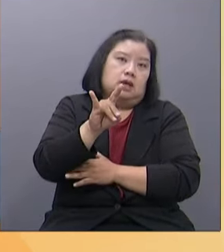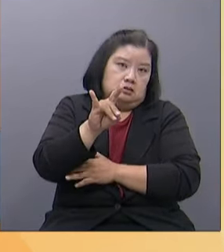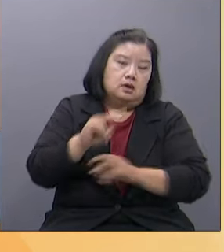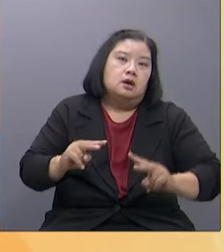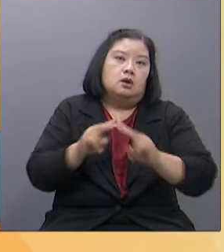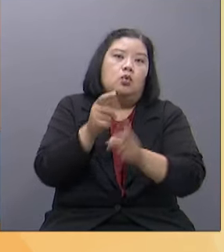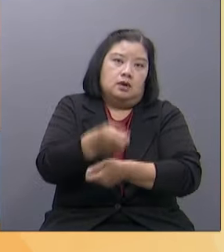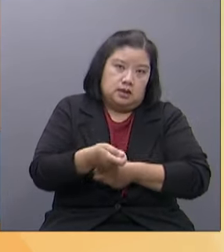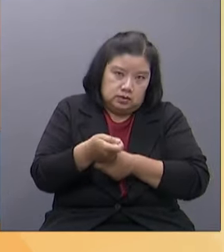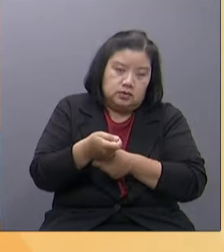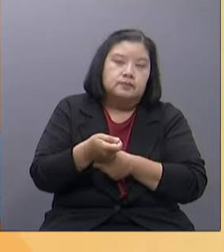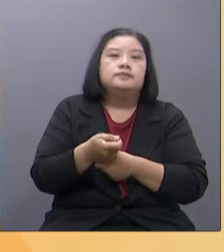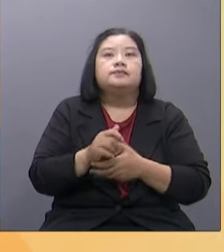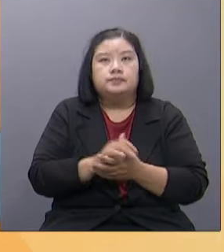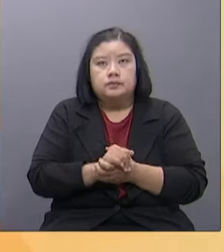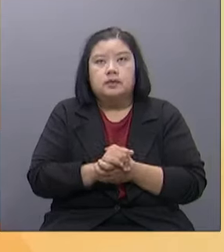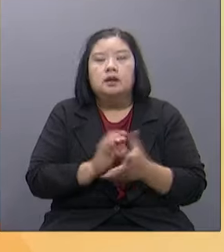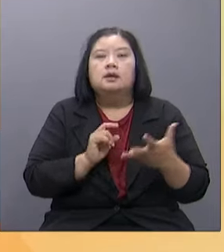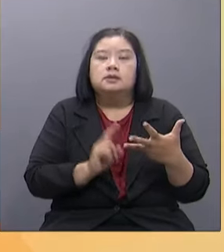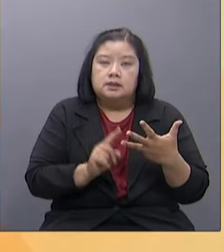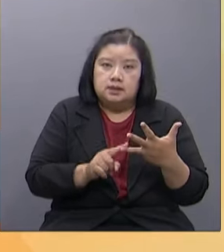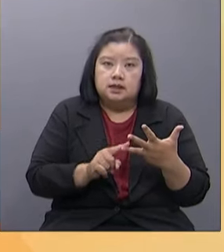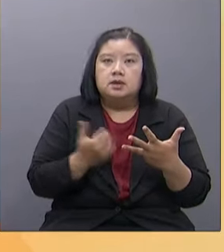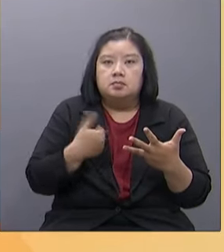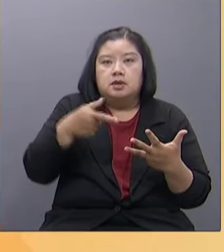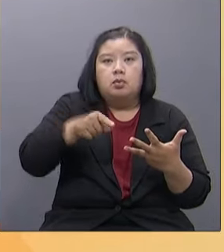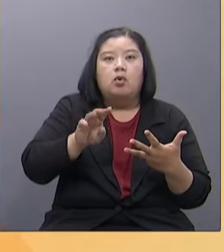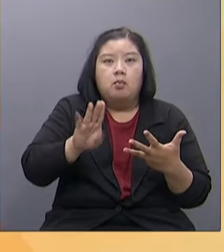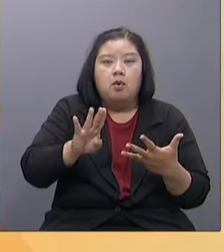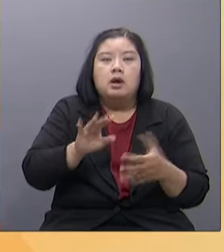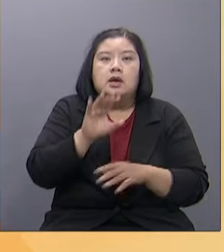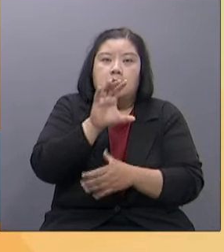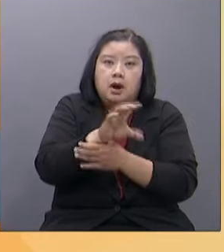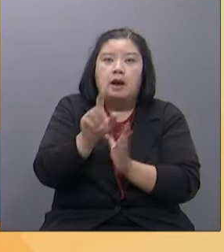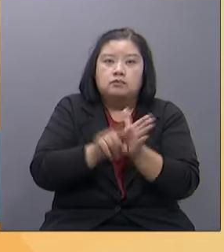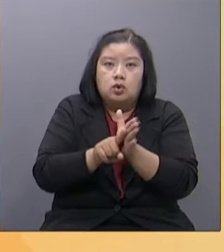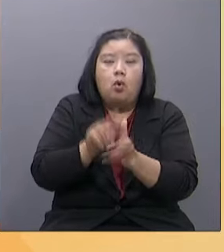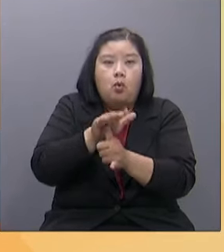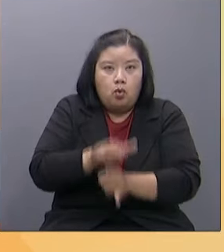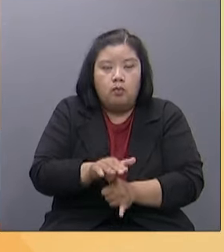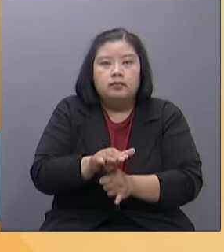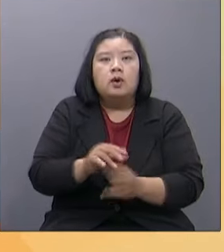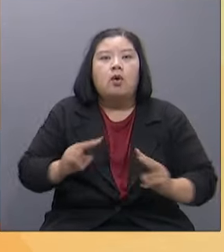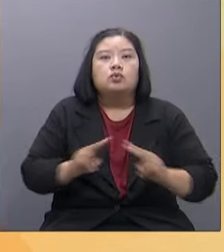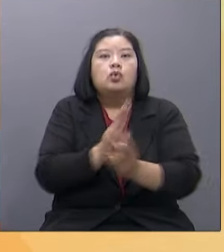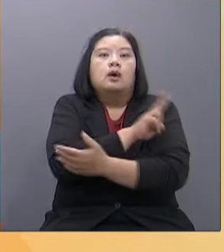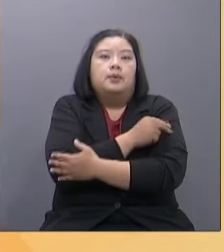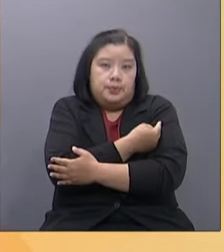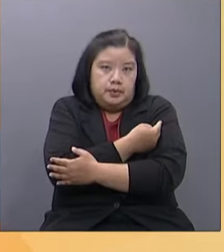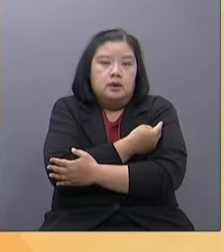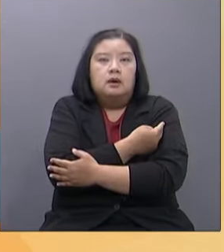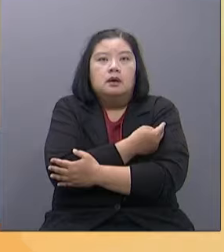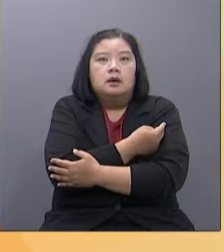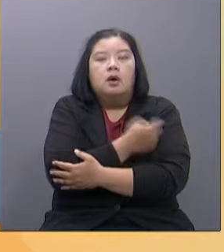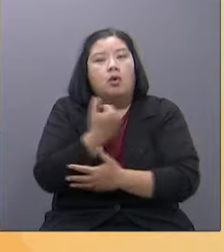เกษตรและสหกรณ์นะครับแล้วก็มีพวกพระราชบัญญัติพวกควบคุ้มโลกอะไรพวกเนี้ยพระราชัอนามัยอะไรพวกเนี้ยก็ก็โดย